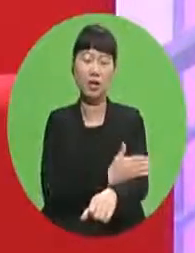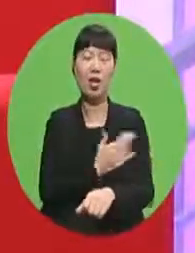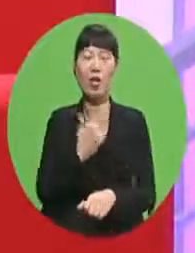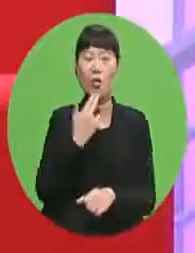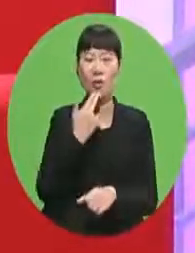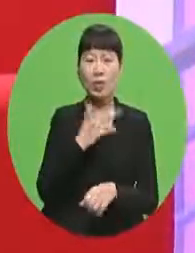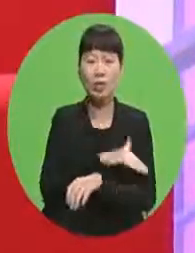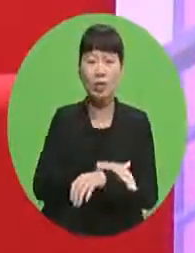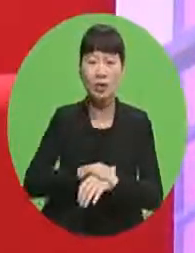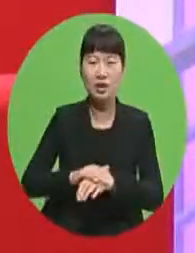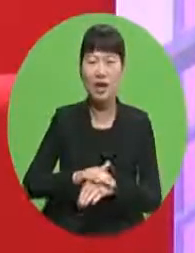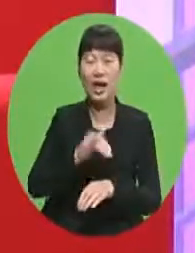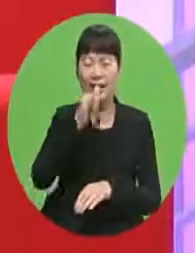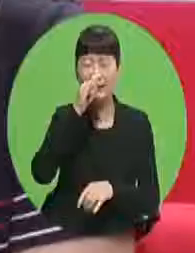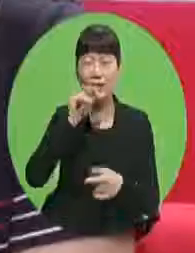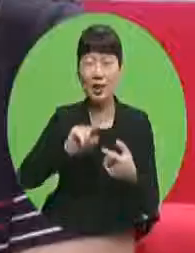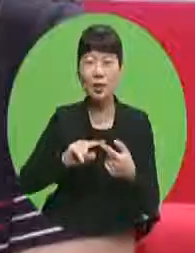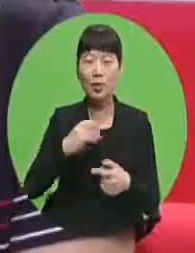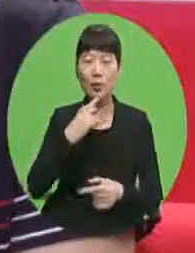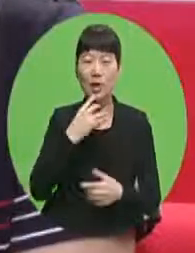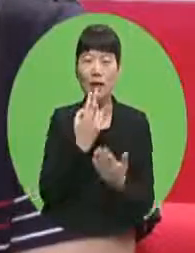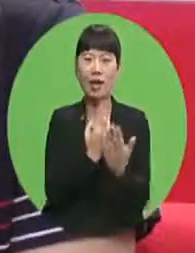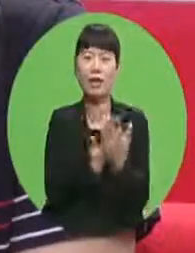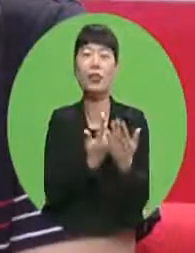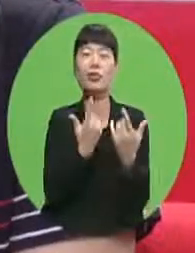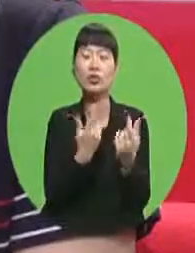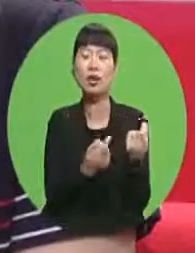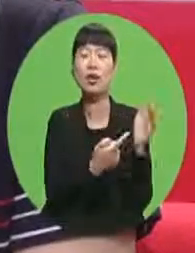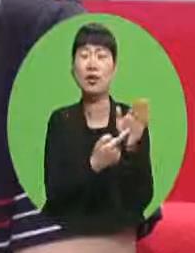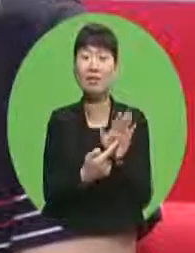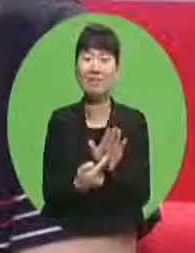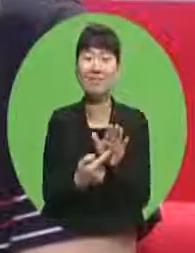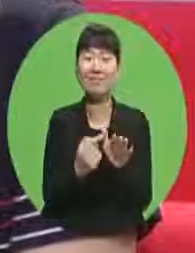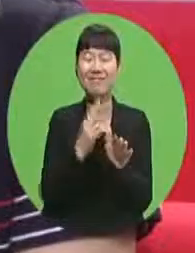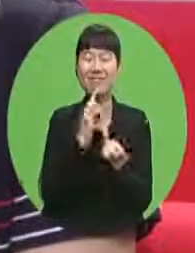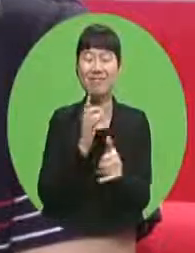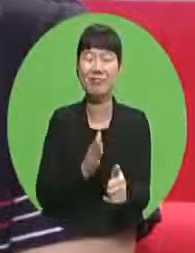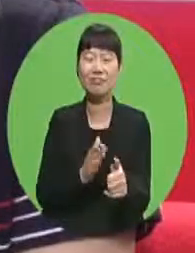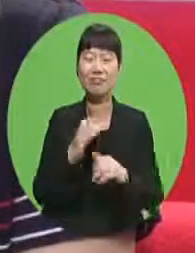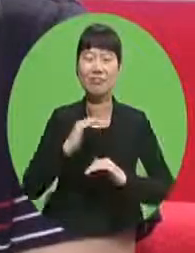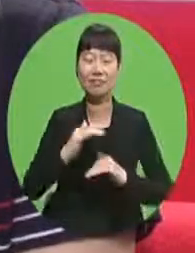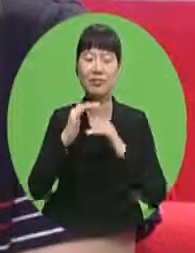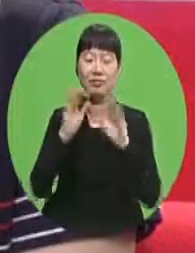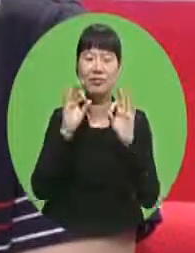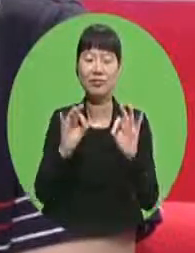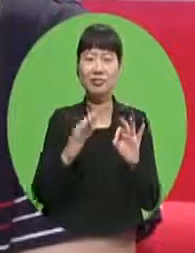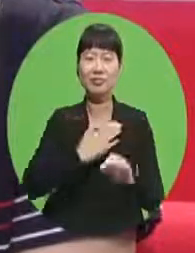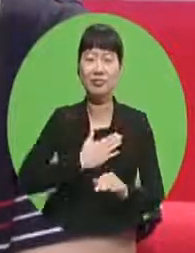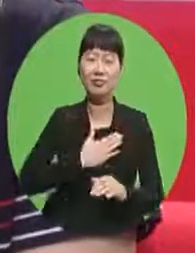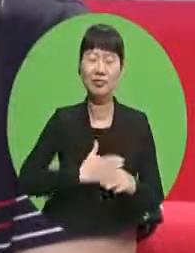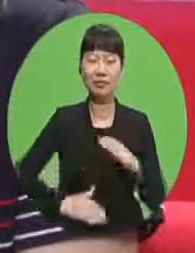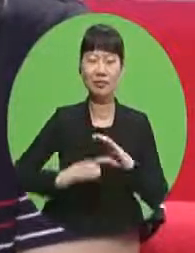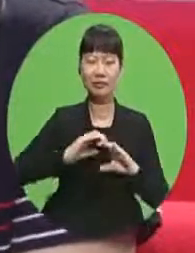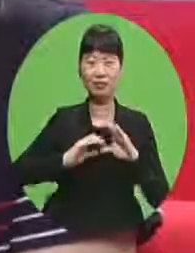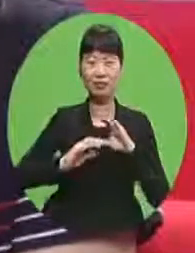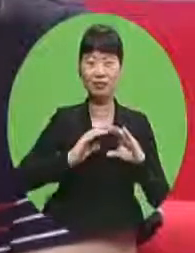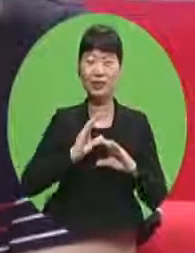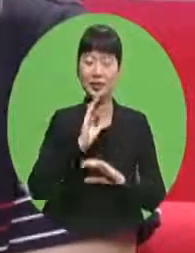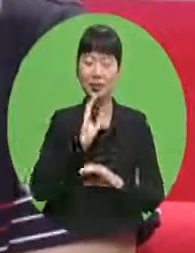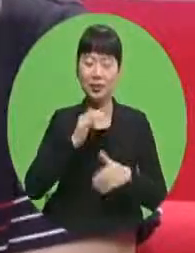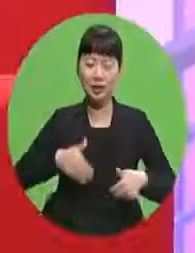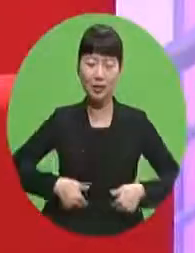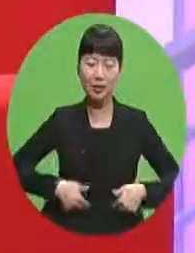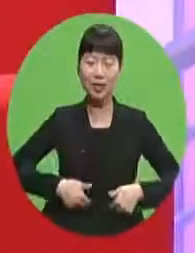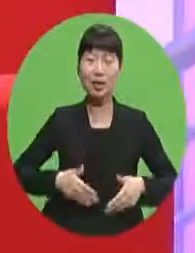네. 잘 있는 그대로 거울처럼 잘 반영을 해주시는 게 좋아요. 물론 그 과정에서 정서적인 소통을 하는 것도 물론 필요한데